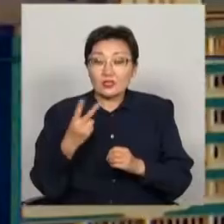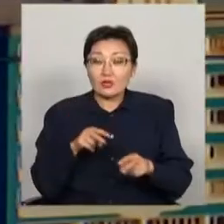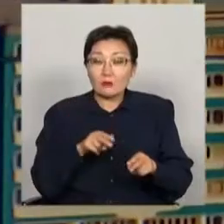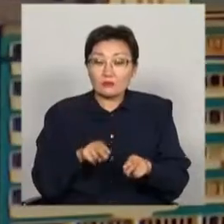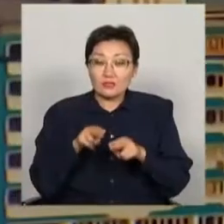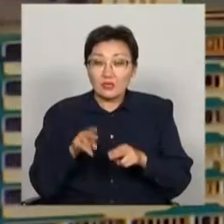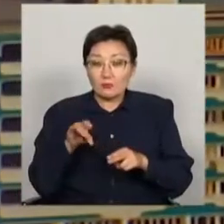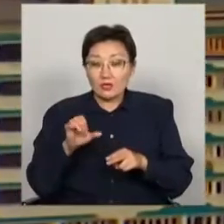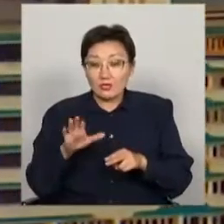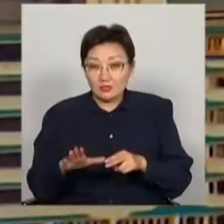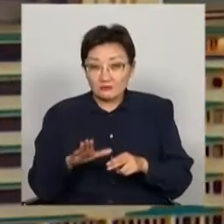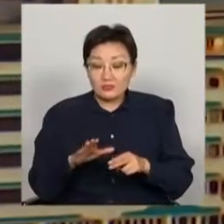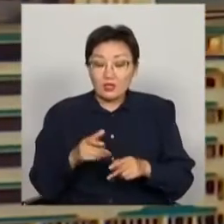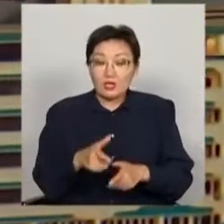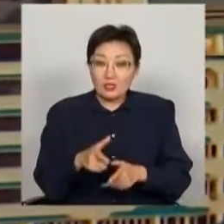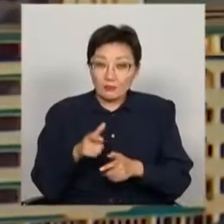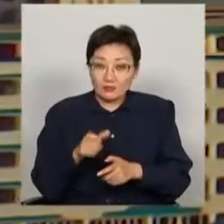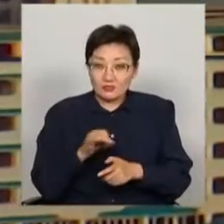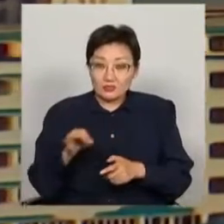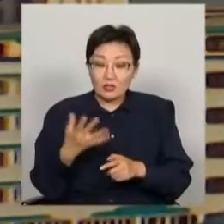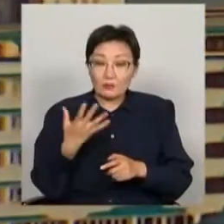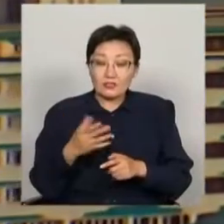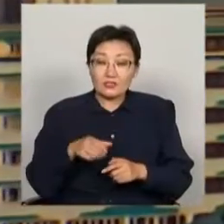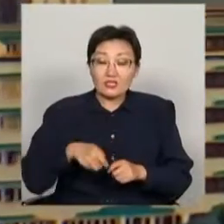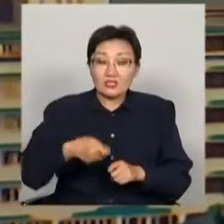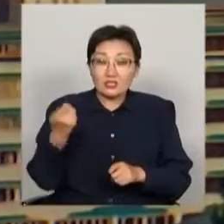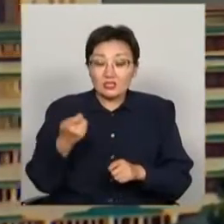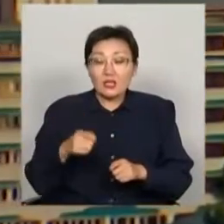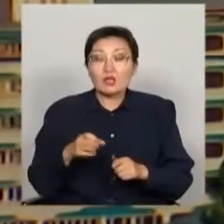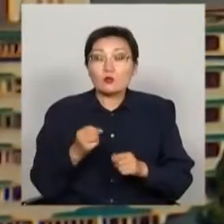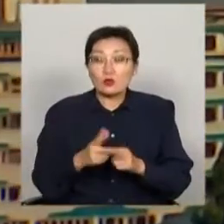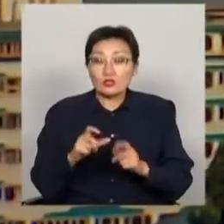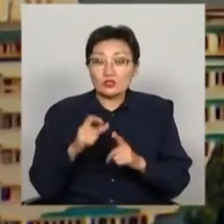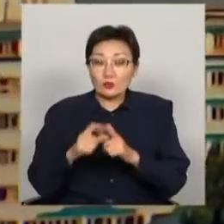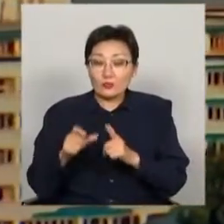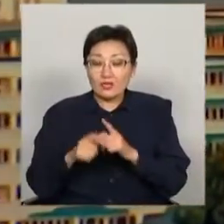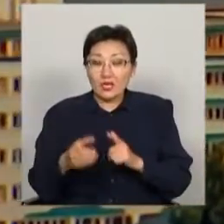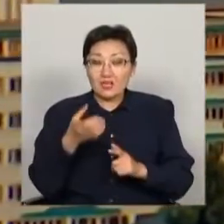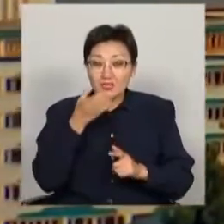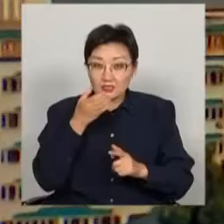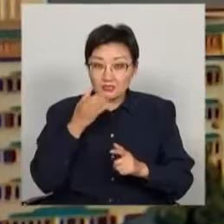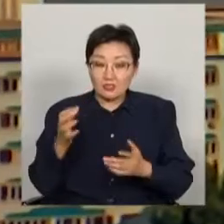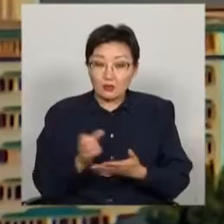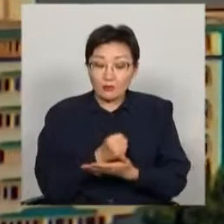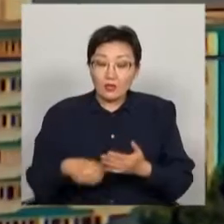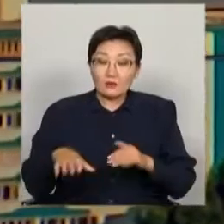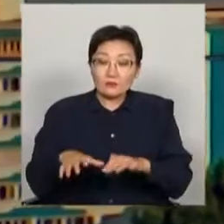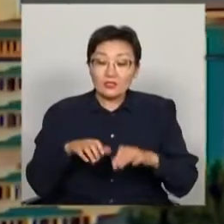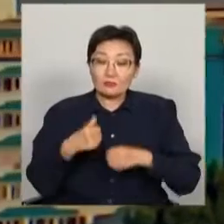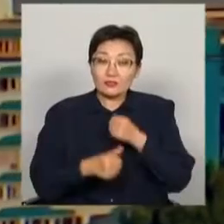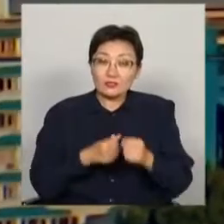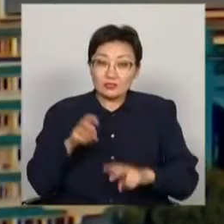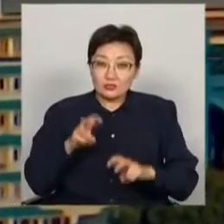мылтық, Макаров пен травматикалық тапанша, 5 граната мен 13 оқ және рация шыққан. Тәркіленген заттардың барлығы